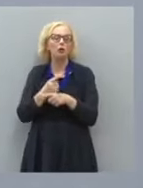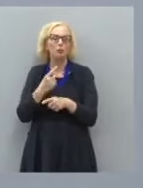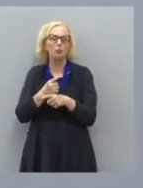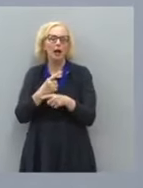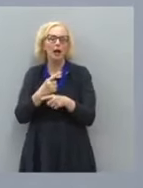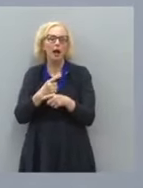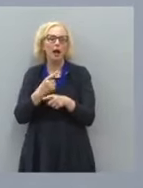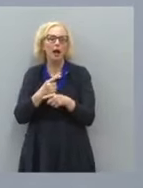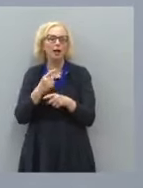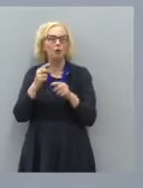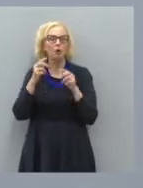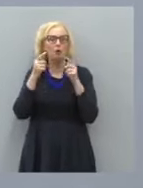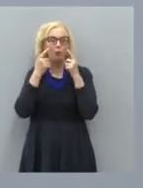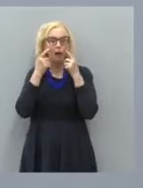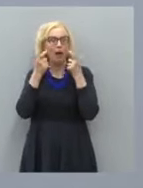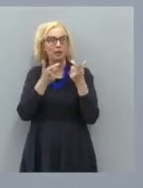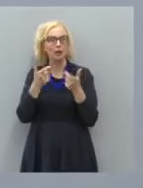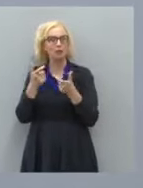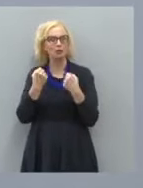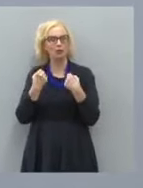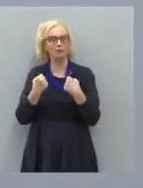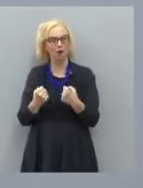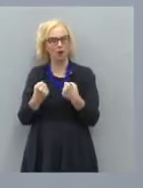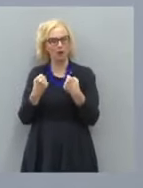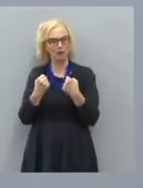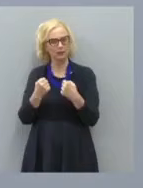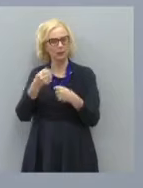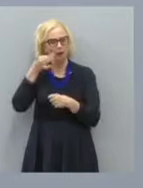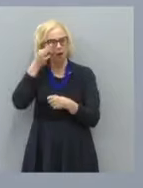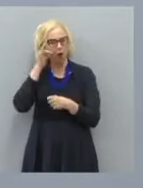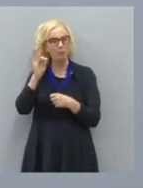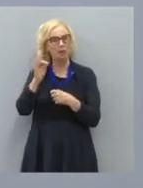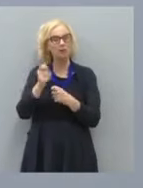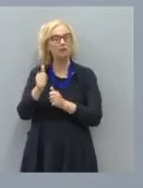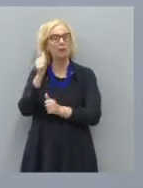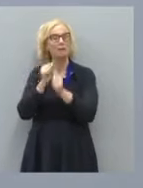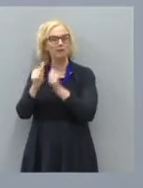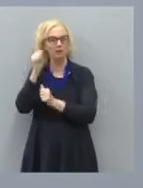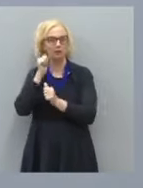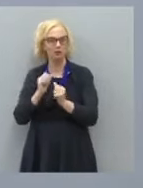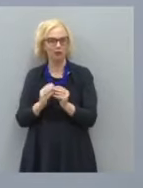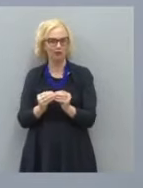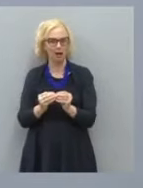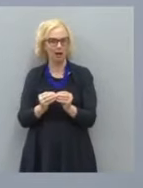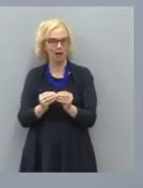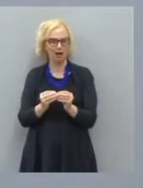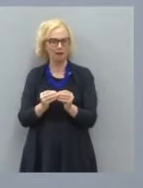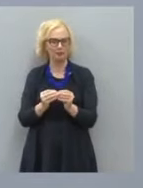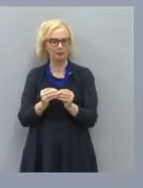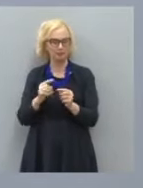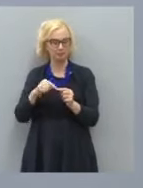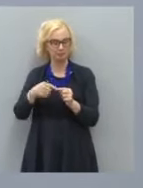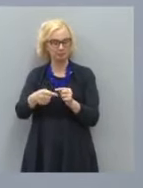alta l'attenzione in un'ottica di prevenzione e quindi inizierà questa campagna